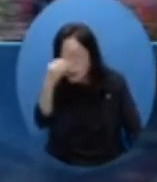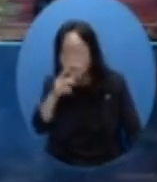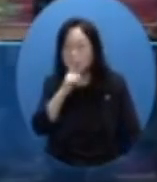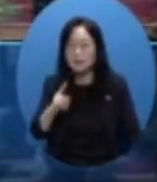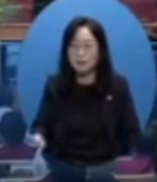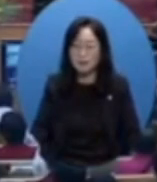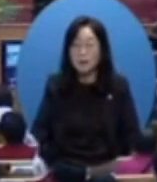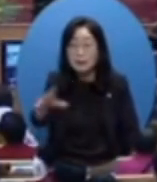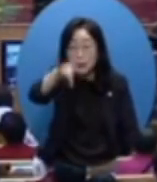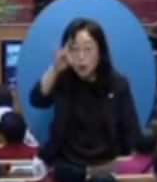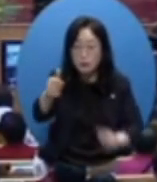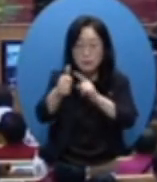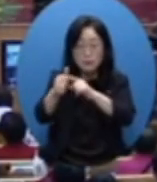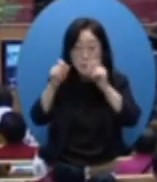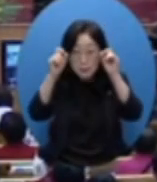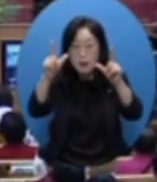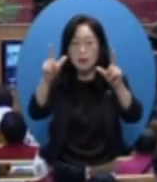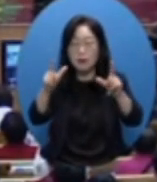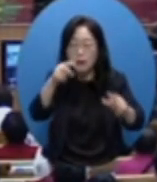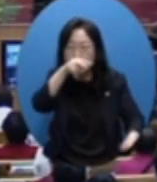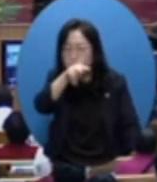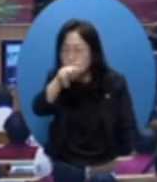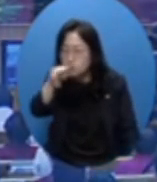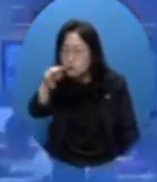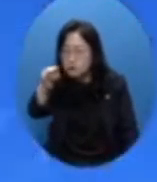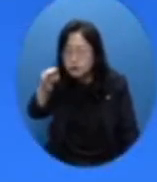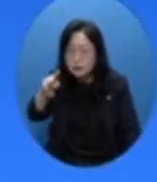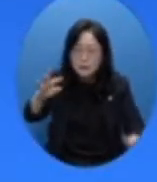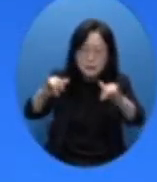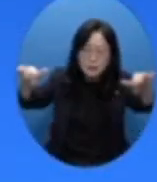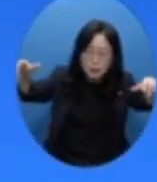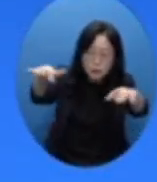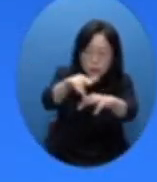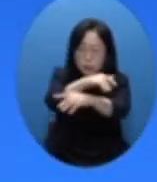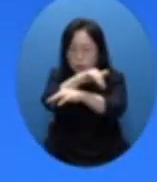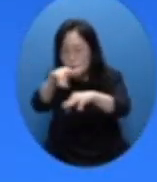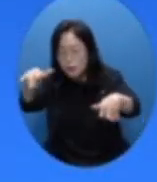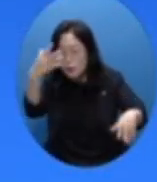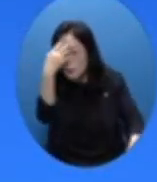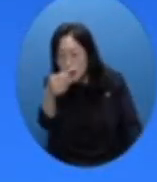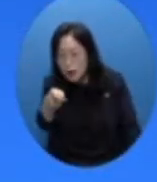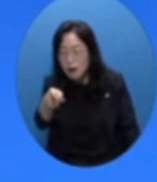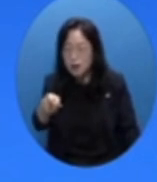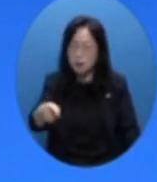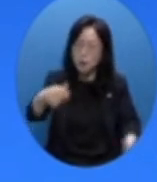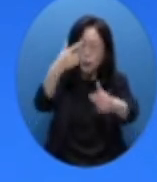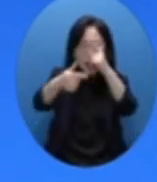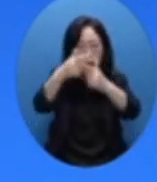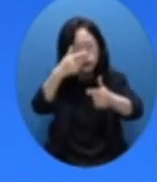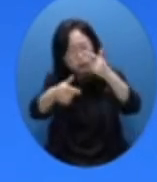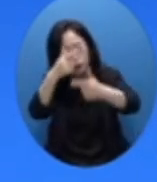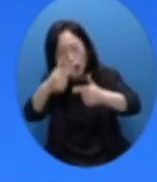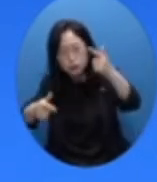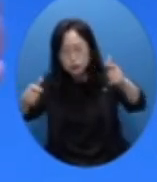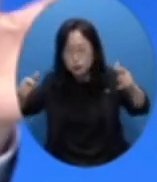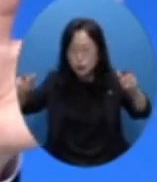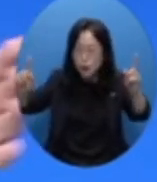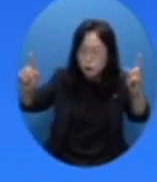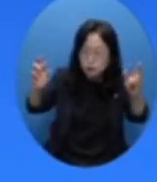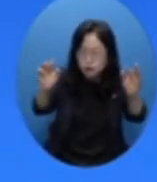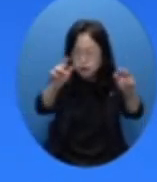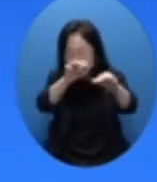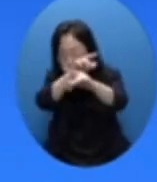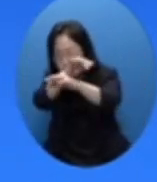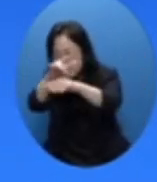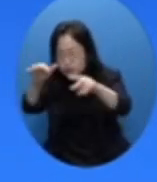처음으로 눈을떠 더 보는데 사람들이 왔다 다른 것이 보이는데 자기네는 나무가 트럭들이 뭐 가서 더 익혀